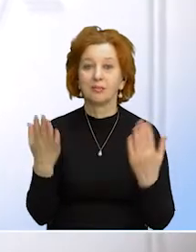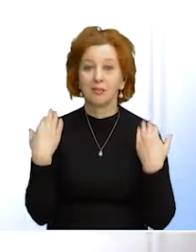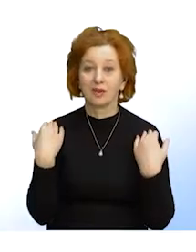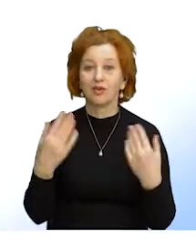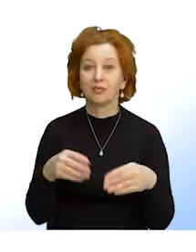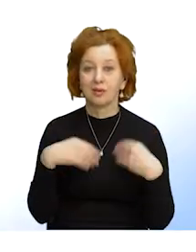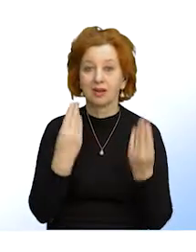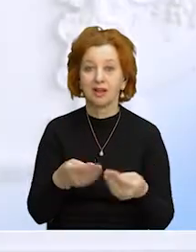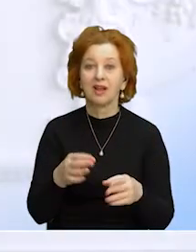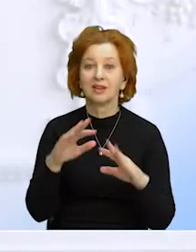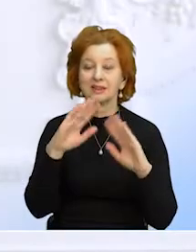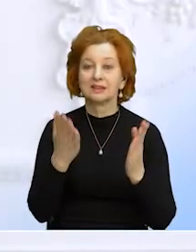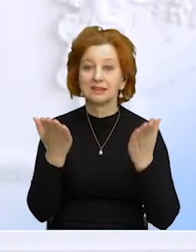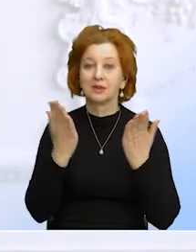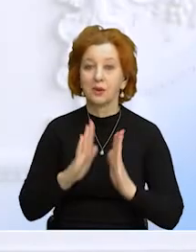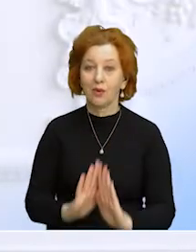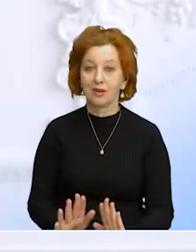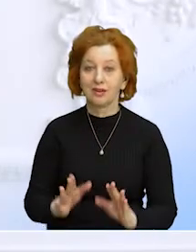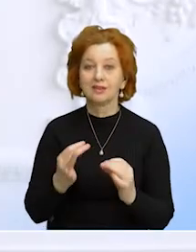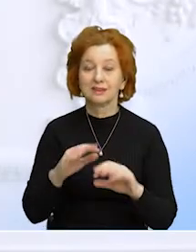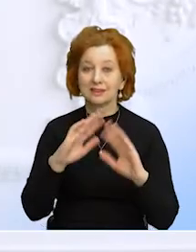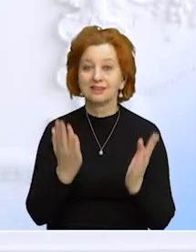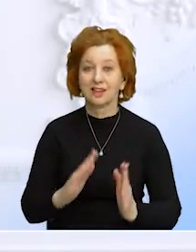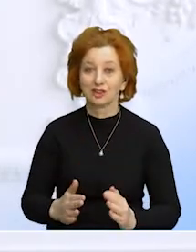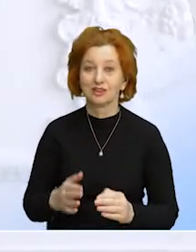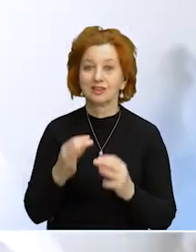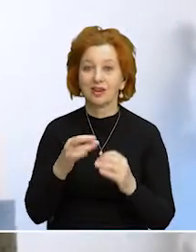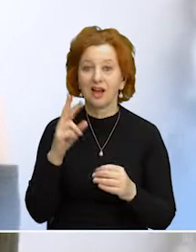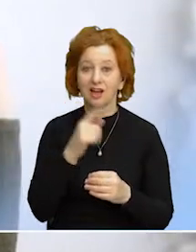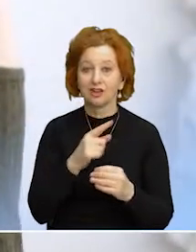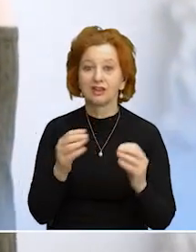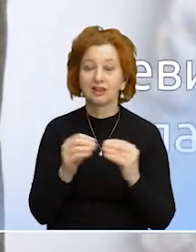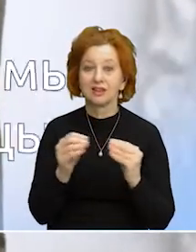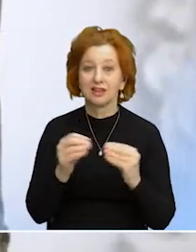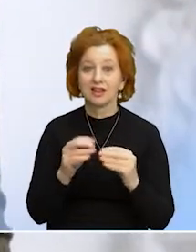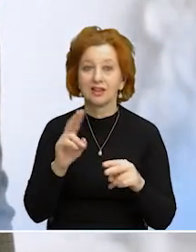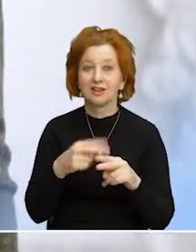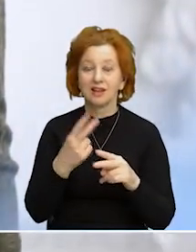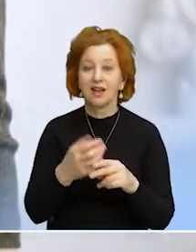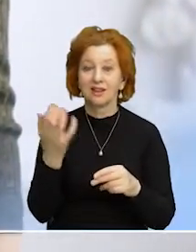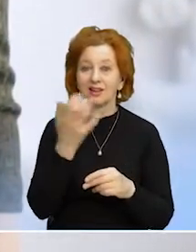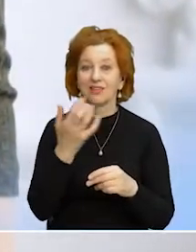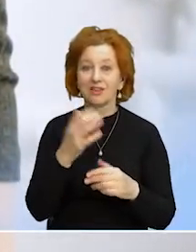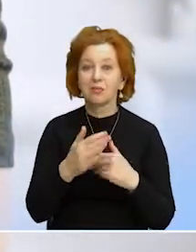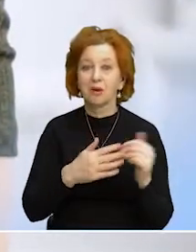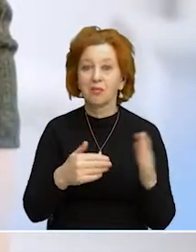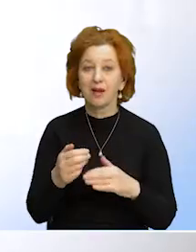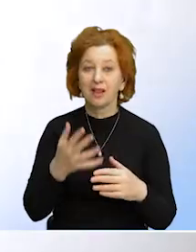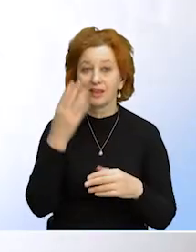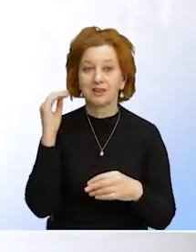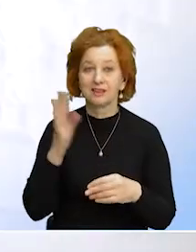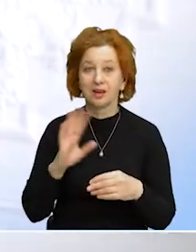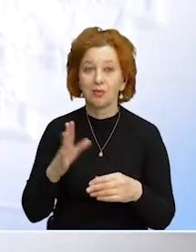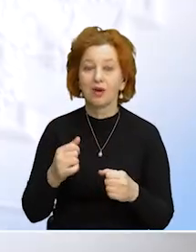опустить плечо. Это придаст силуэту стройности и изящности. Ошибка номер 10 – невидимые пальцы.